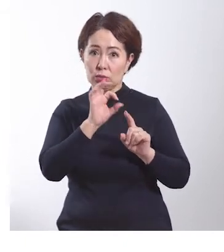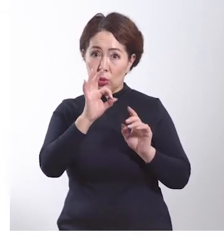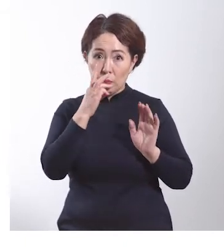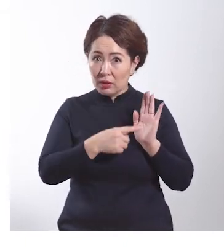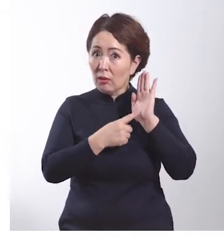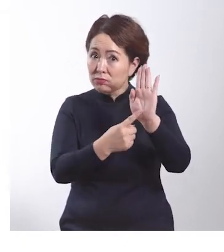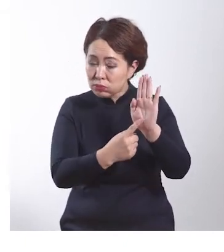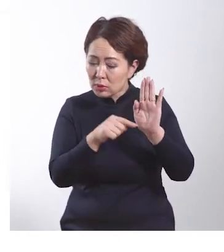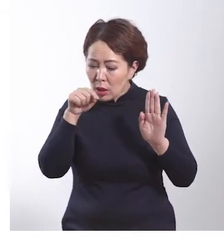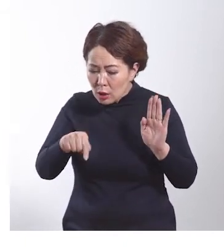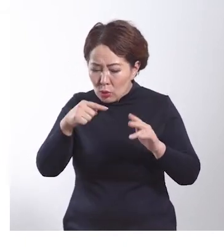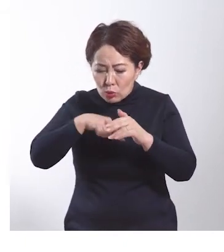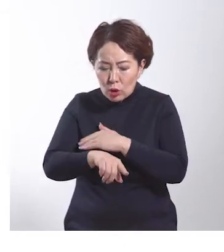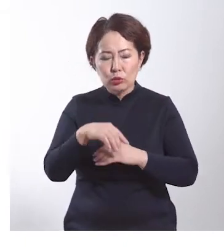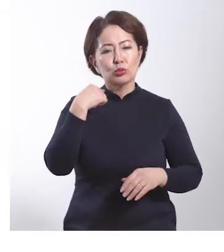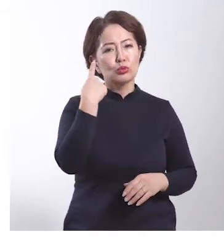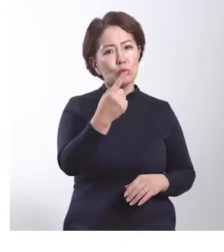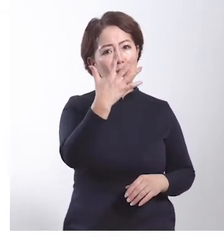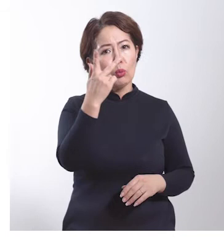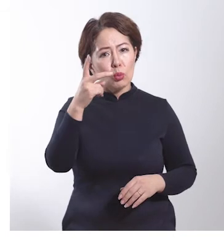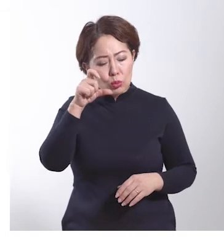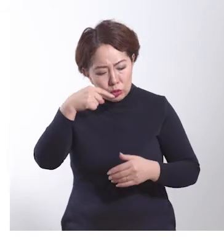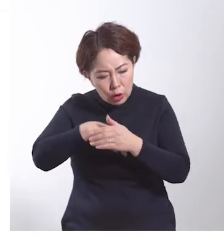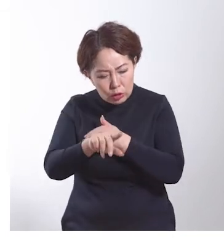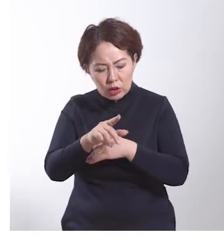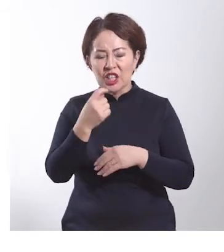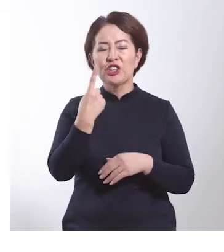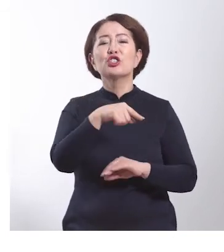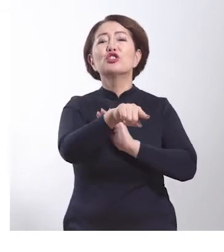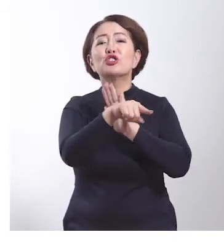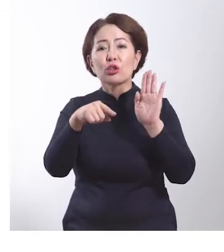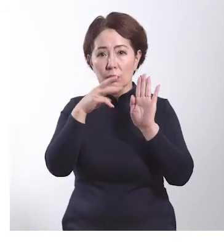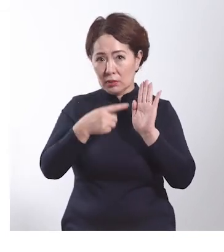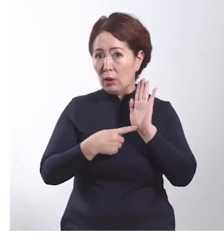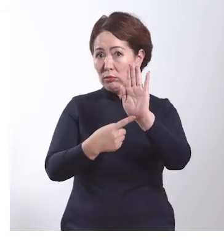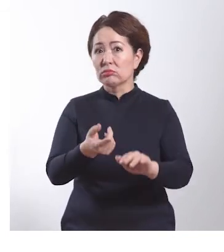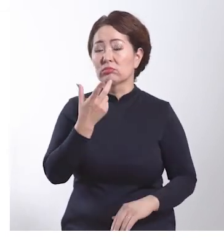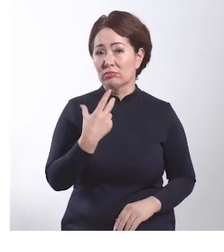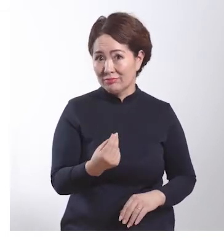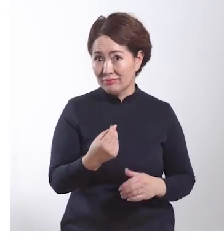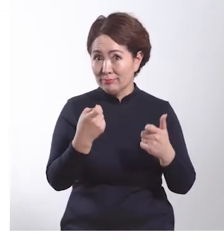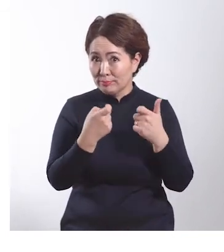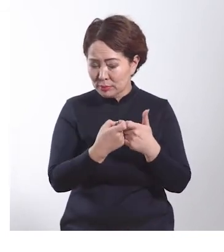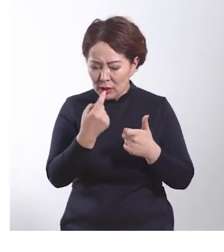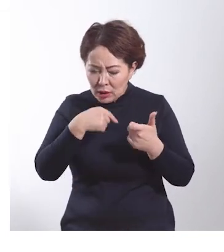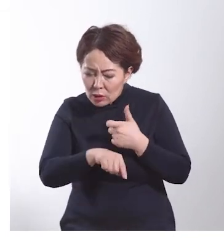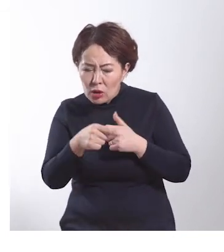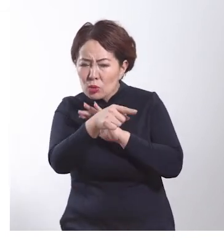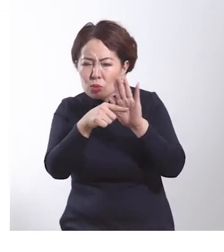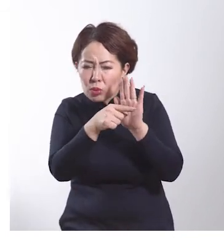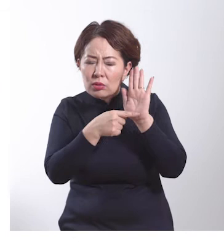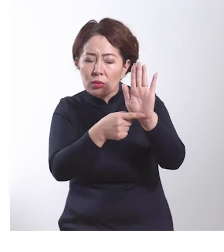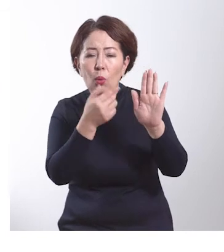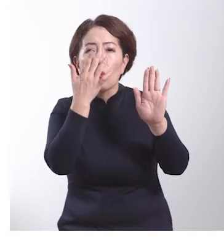нь ХДХВ-гийн халдвартай 153 хүнээс нэг нь сөрөг гэсэн хариуг мэдээлсэн гэсэн үг юм. Үүнийг